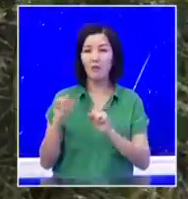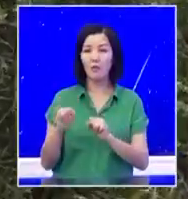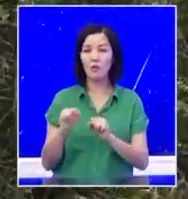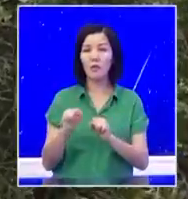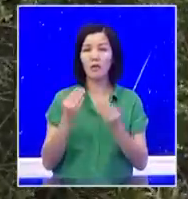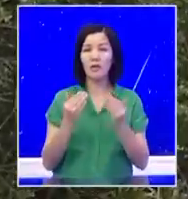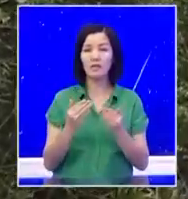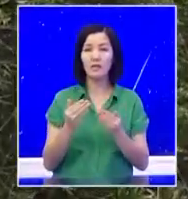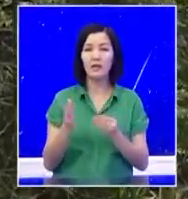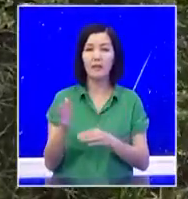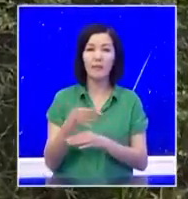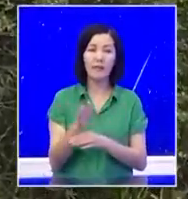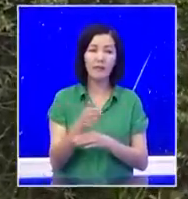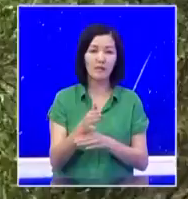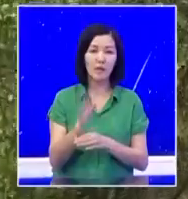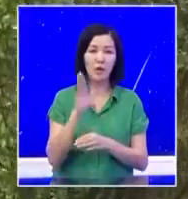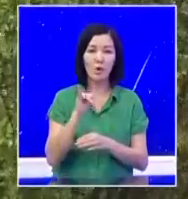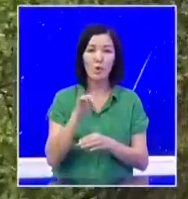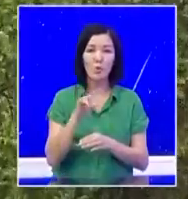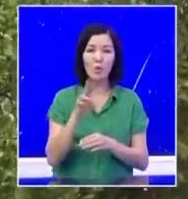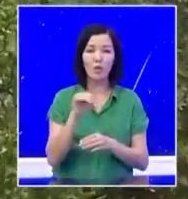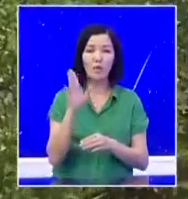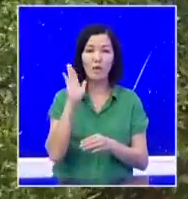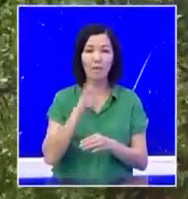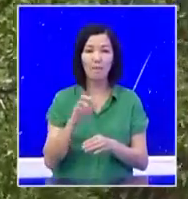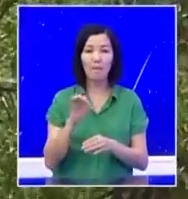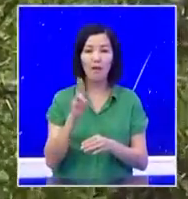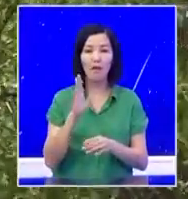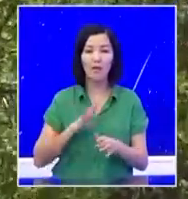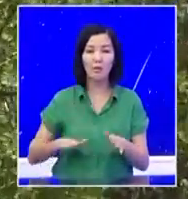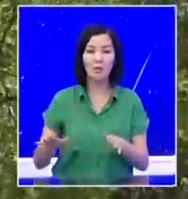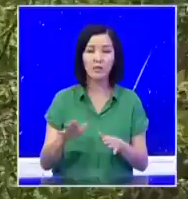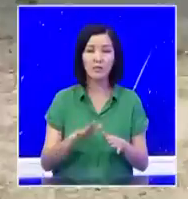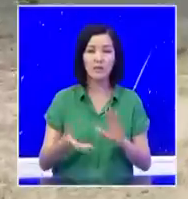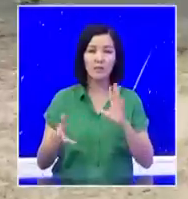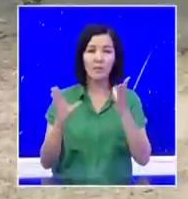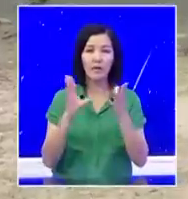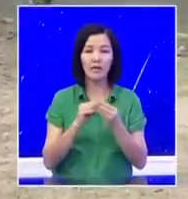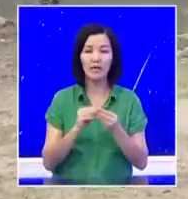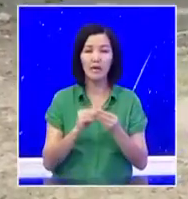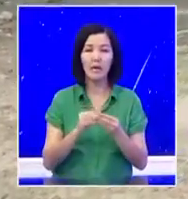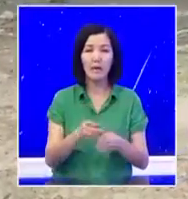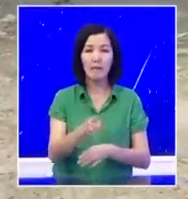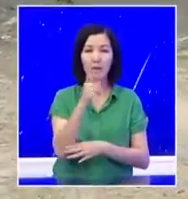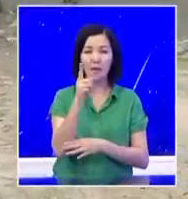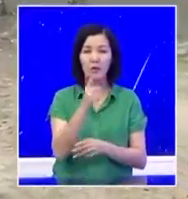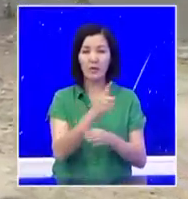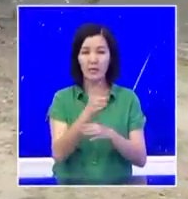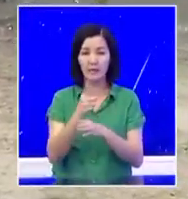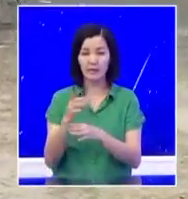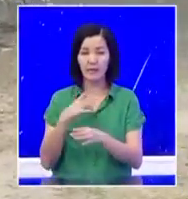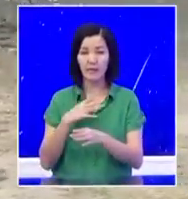жедел іс-шарасы өтіп жатыр. Алматы облысы аумағындағы Балқаш көліне құятын өзендер мен сағаларында балық аулауға тыйым салынған. Десе